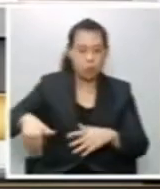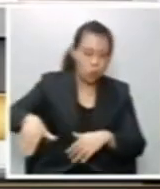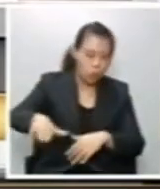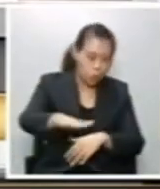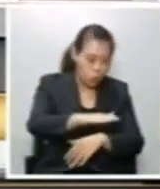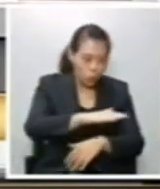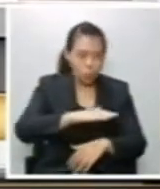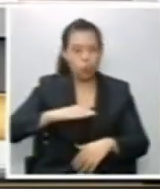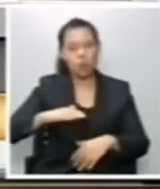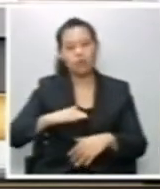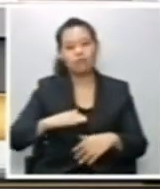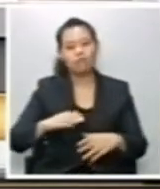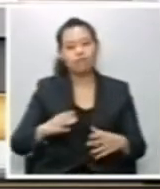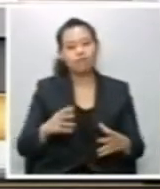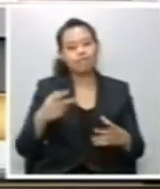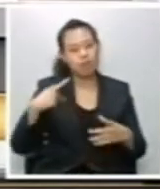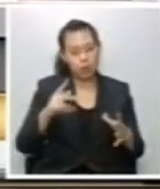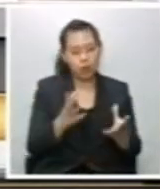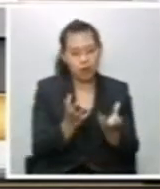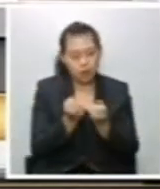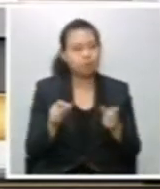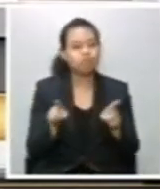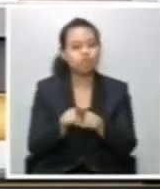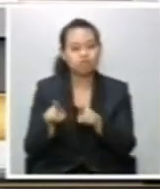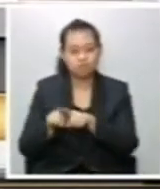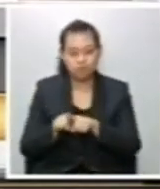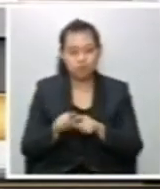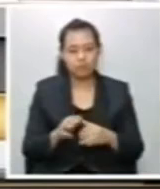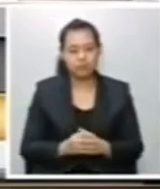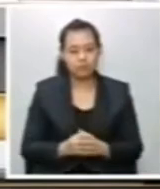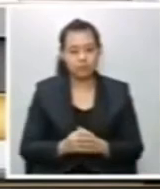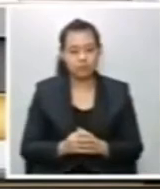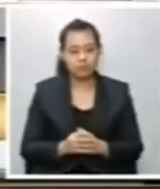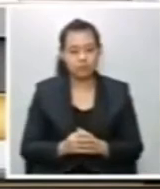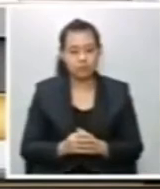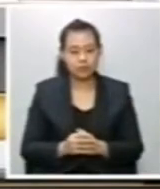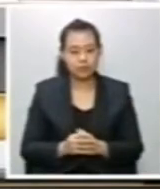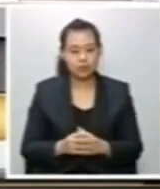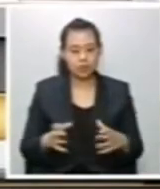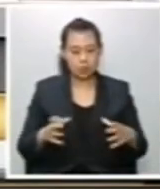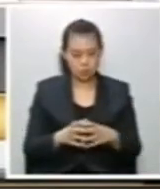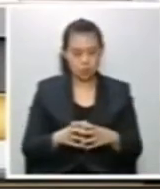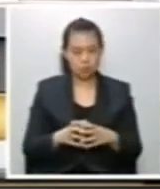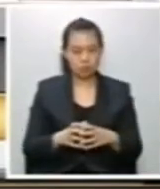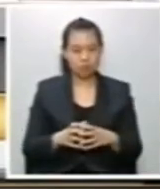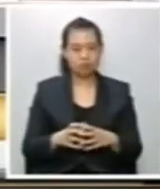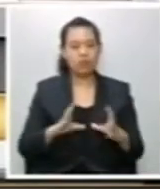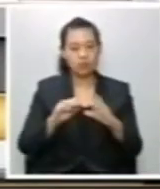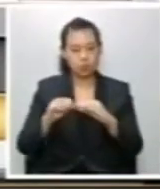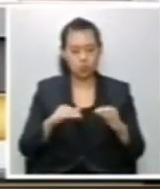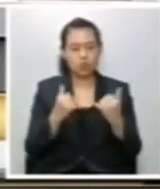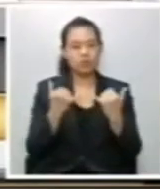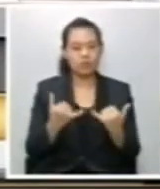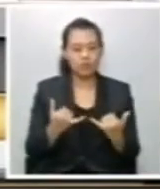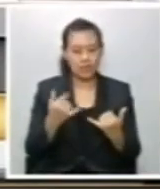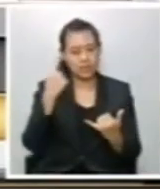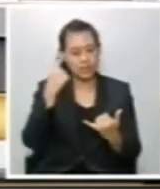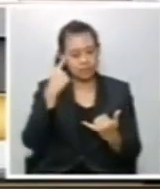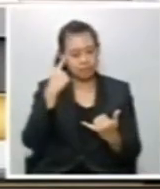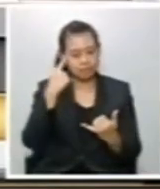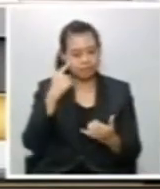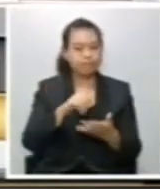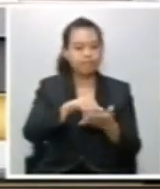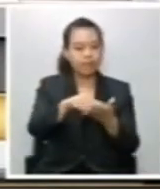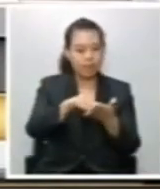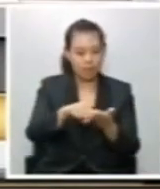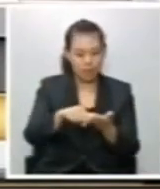งสิ้นด้วยเหตุผลดังกล่าวครับท่านประธานที่ประชุมแห่งนี้จึงมีความคิดว่าน่าจะต้องมีการปรับแนวคิดและแนวทางในการแก้ไ